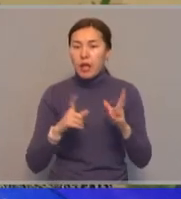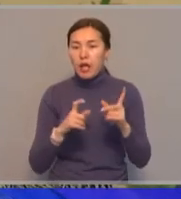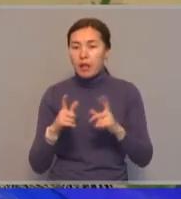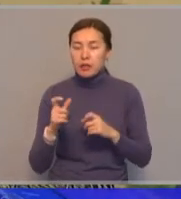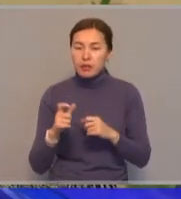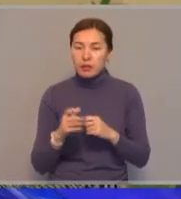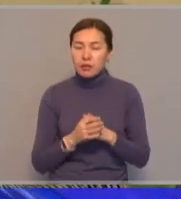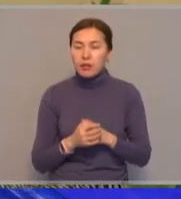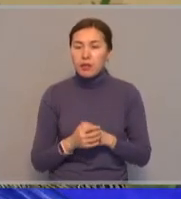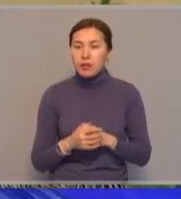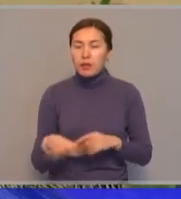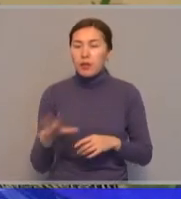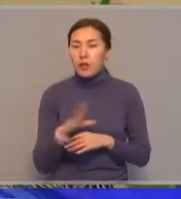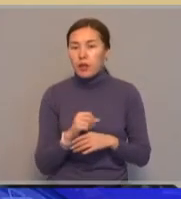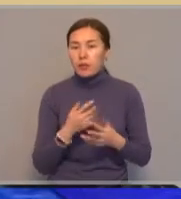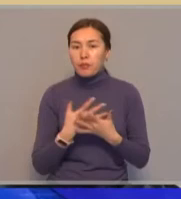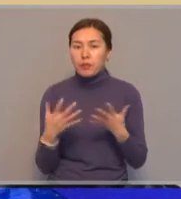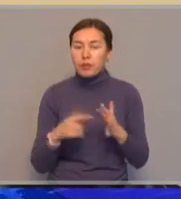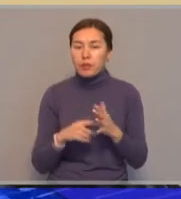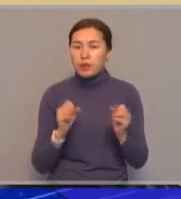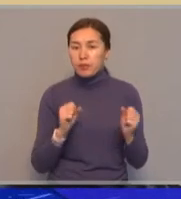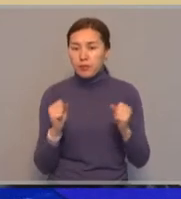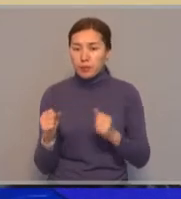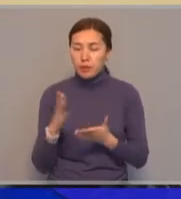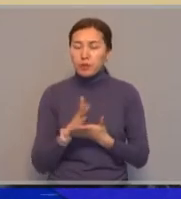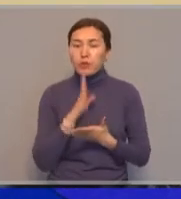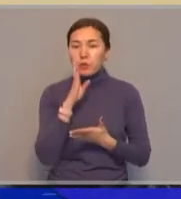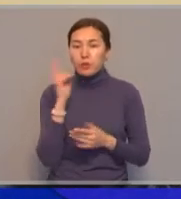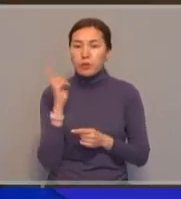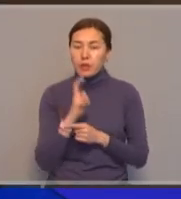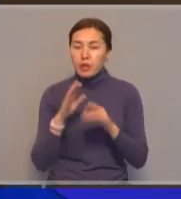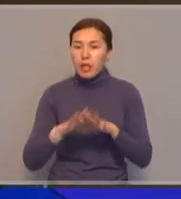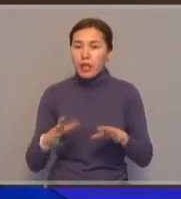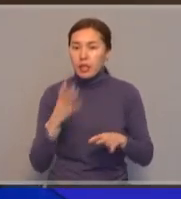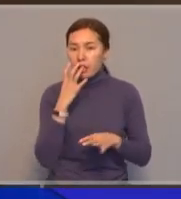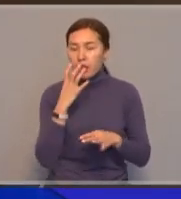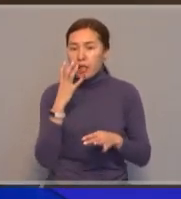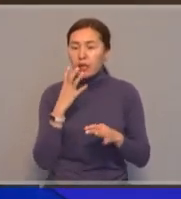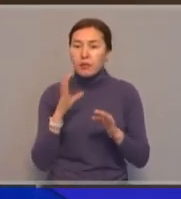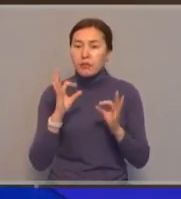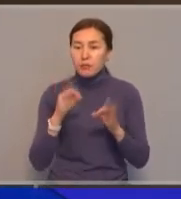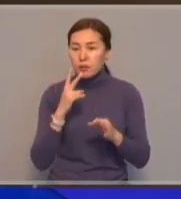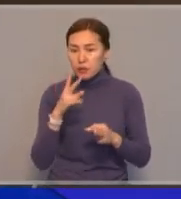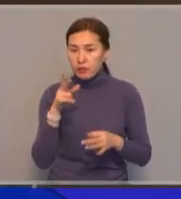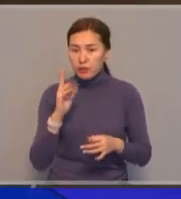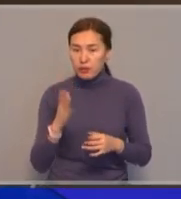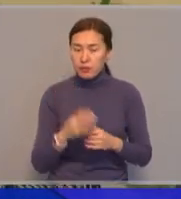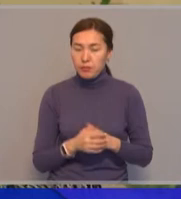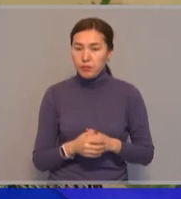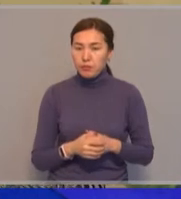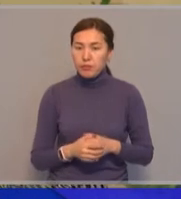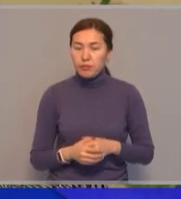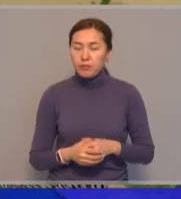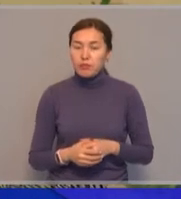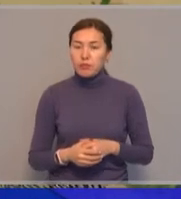антисептиктер алынып, барлық сестің талаптары орындалуда. Азында келген кезде балалардың дене температурасын бәрін мектептің медқызметкерлері